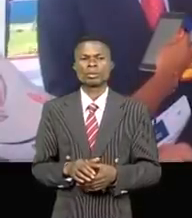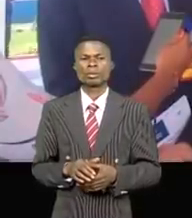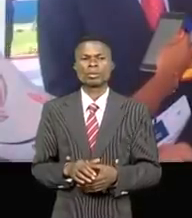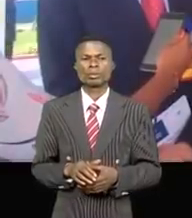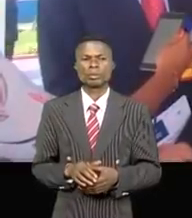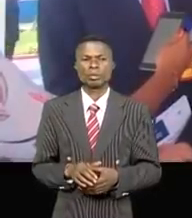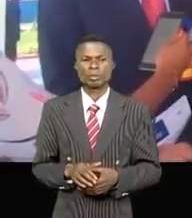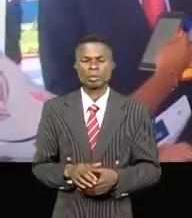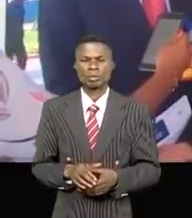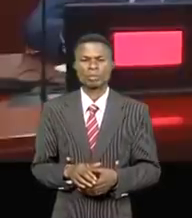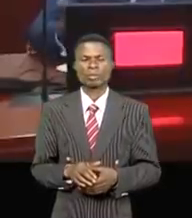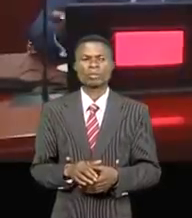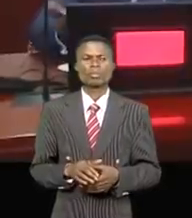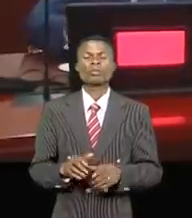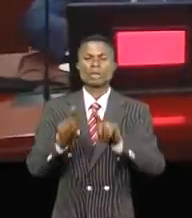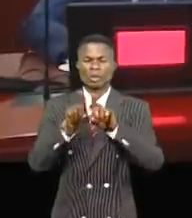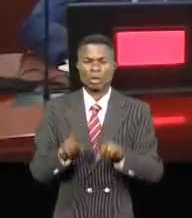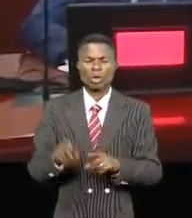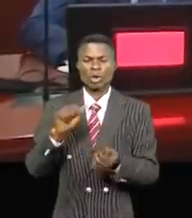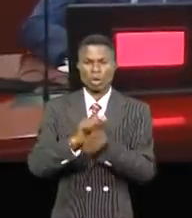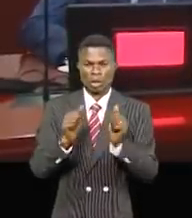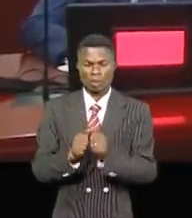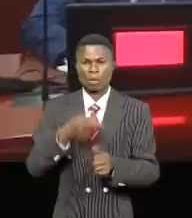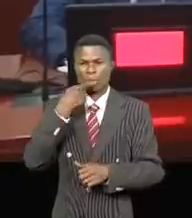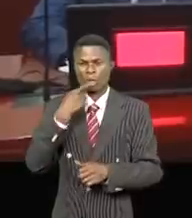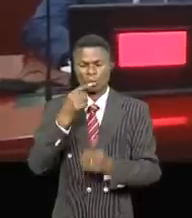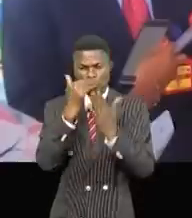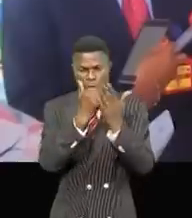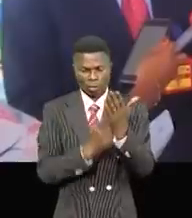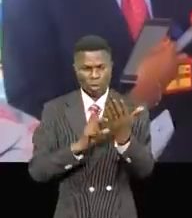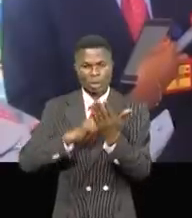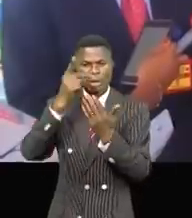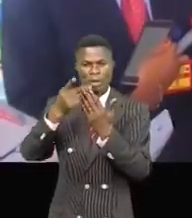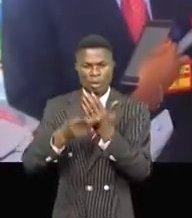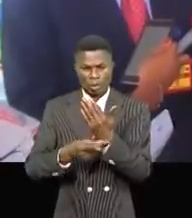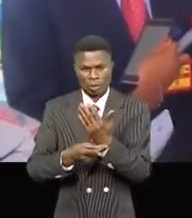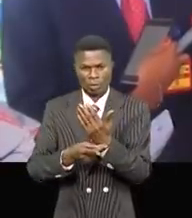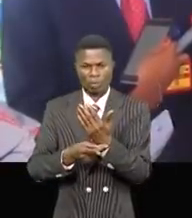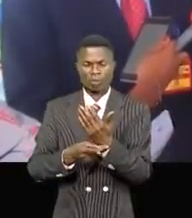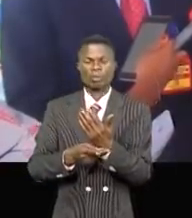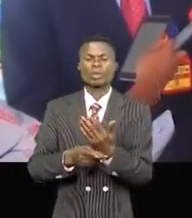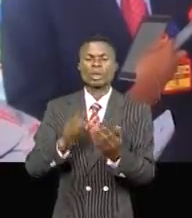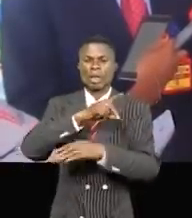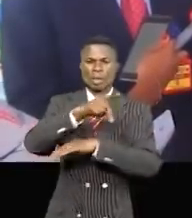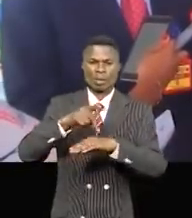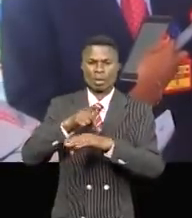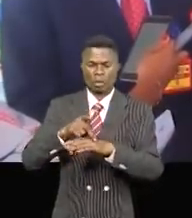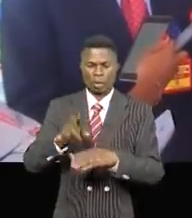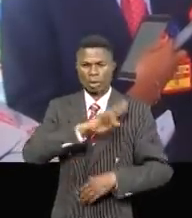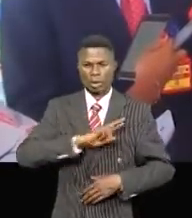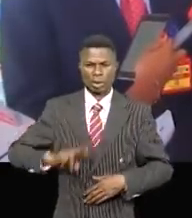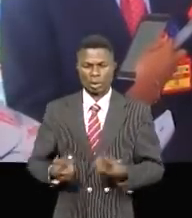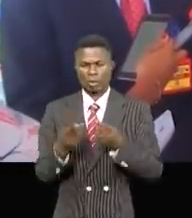Congo during its presidency of the African Union. Mais aussi les questions qui seront inscrites à l'ordre du jour pendant toute la période où la République démocratique du